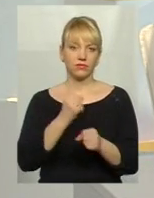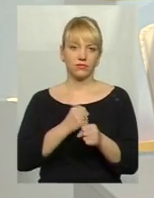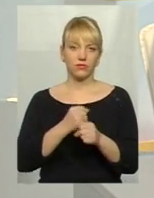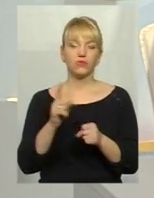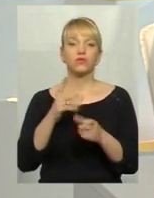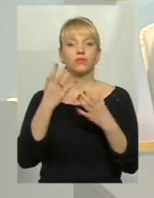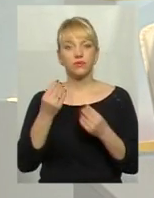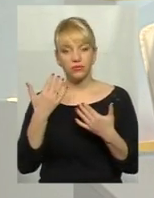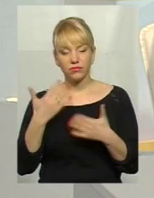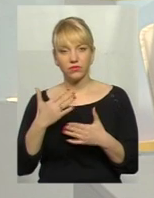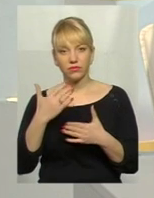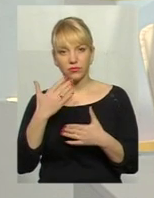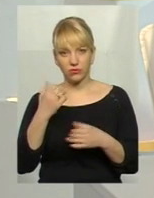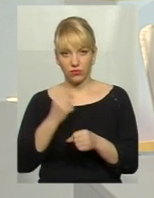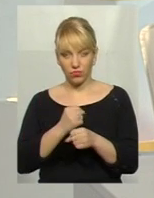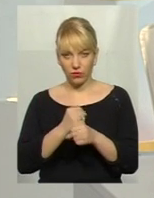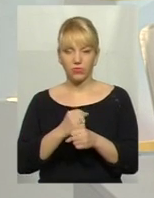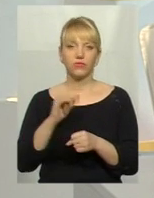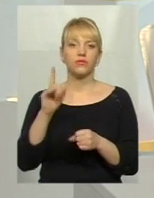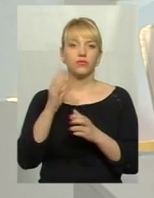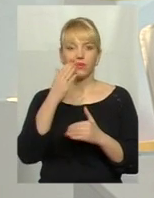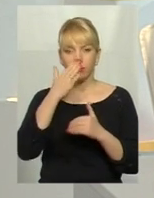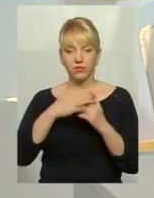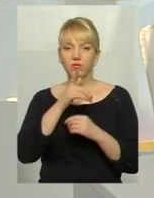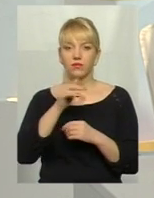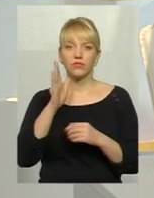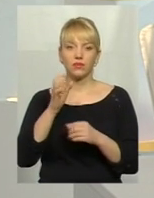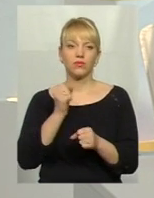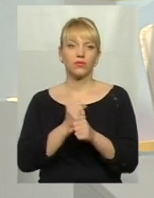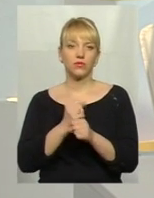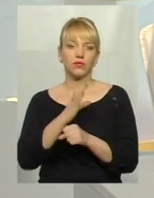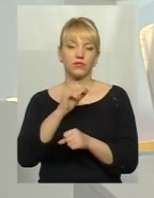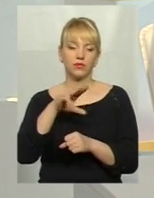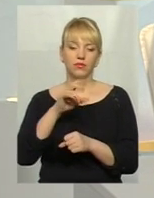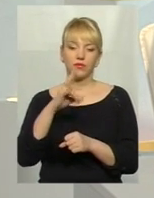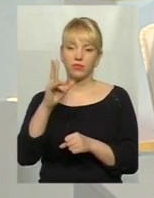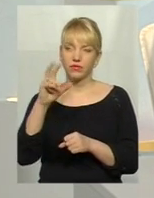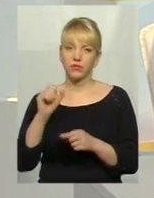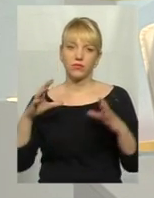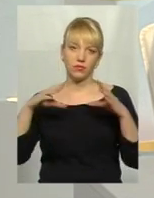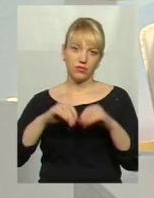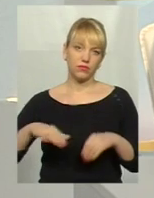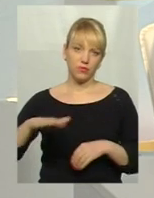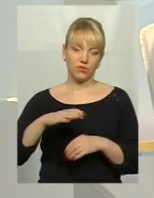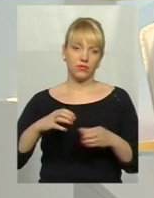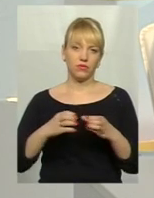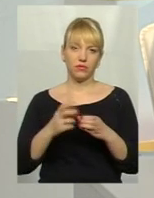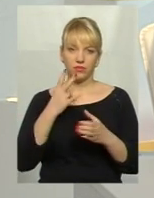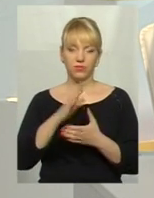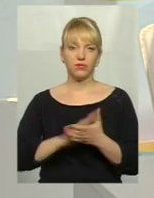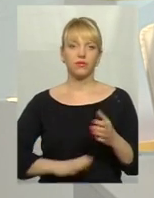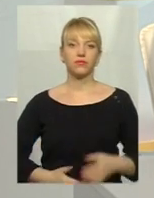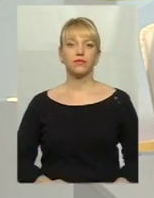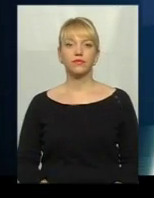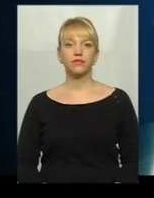зроблено і що найближчим часом буде зроблено в Сатанівській об'єднаній тергромаді, побачимо в наступному відеоролику. Далі